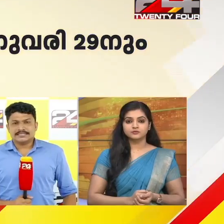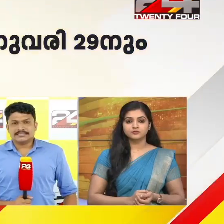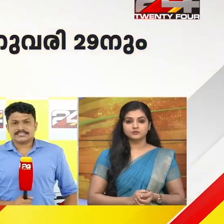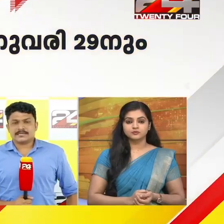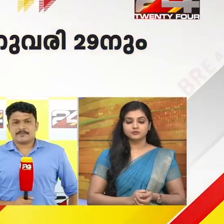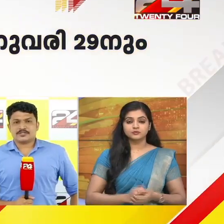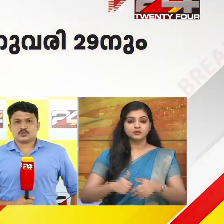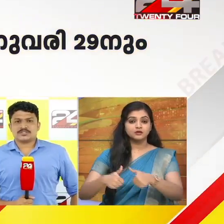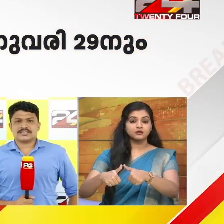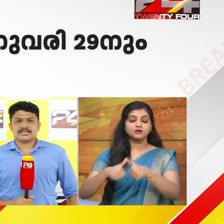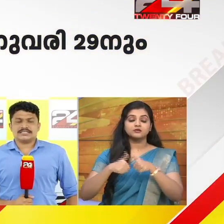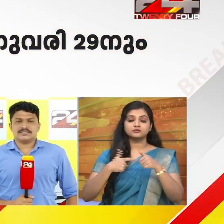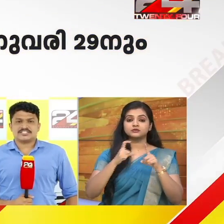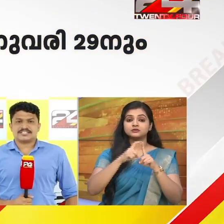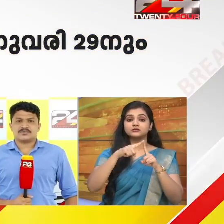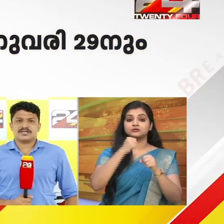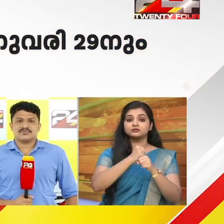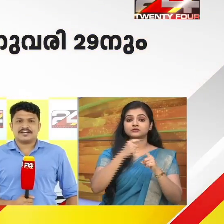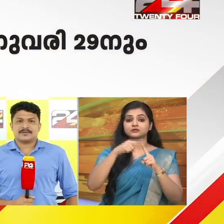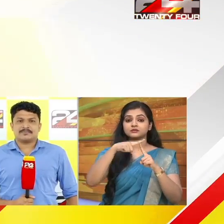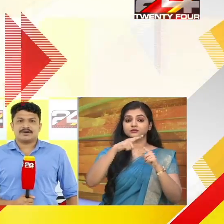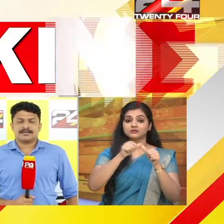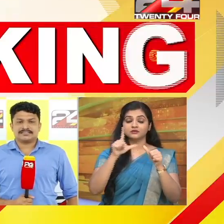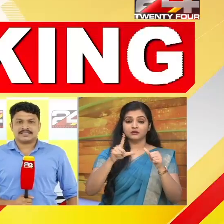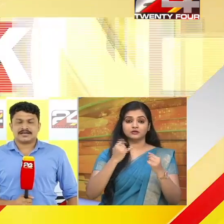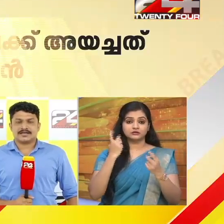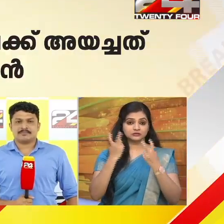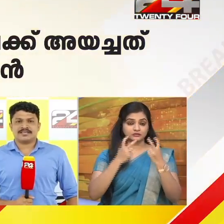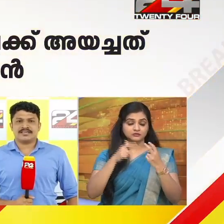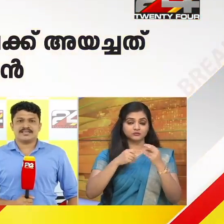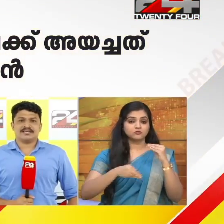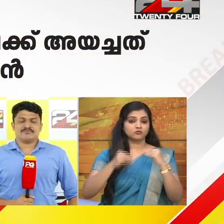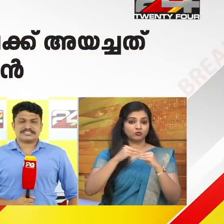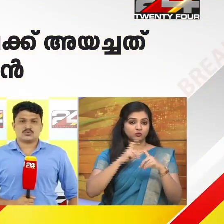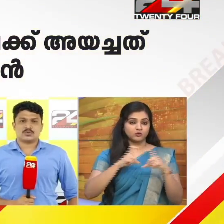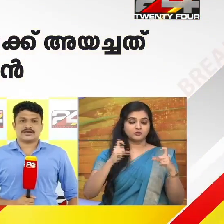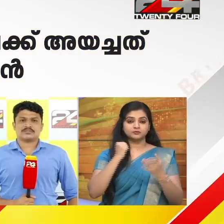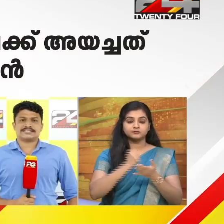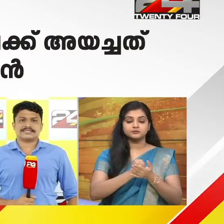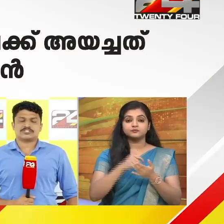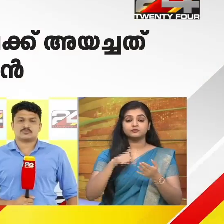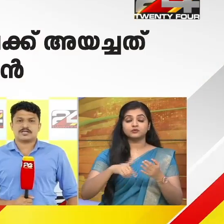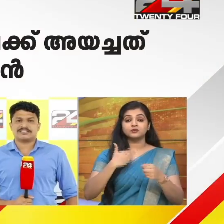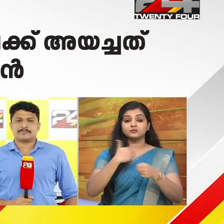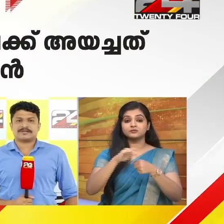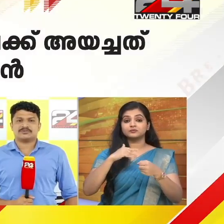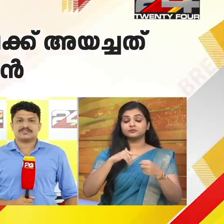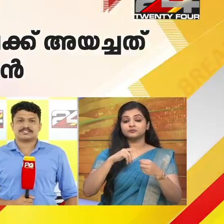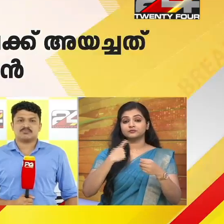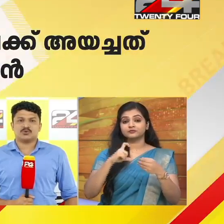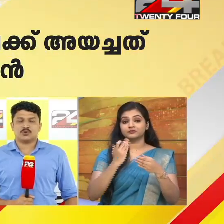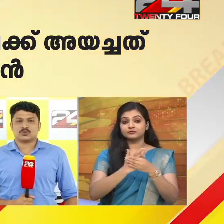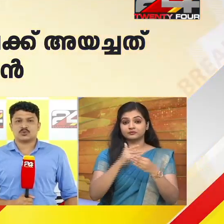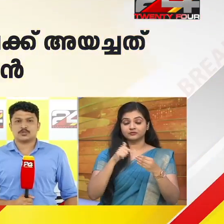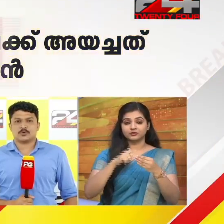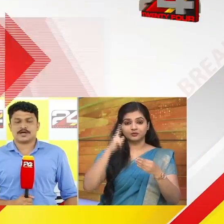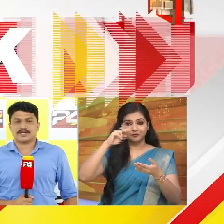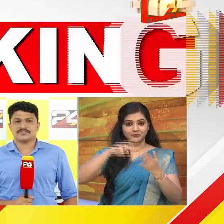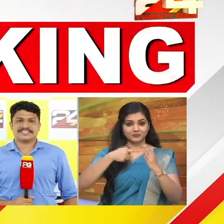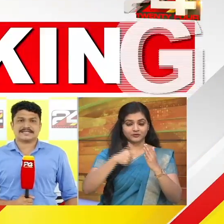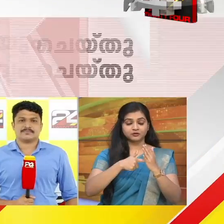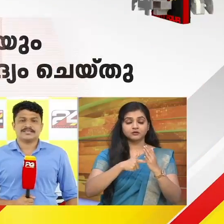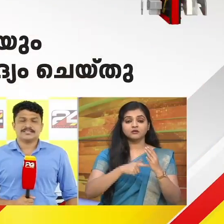ഈ ഡിജിറ്റൽ പരിശോധന ഇനി വിശദമായി വേണം. തൽക്കാലം ഈ വധഗൂഢാലോചന കേസുമായി ബന്ധപ്പെട്ട അന്വേഷണം മുന്നോട്ട്